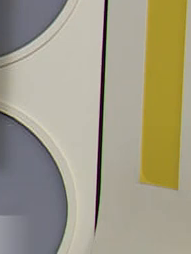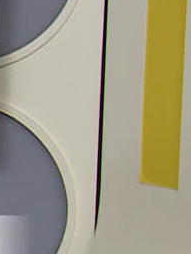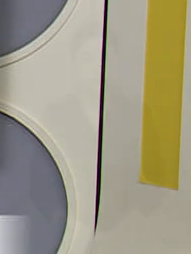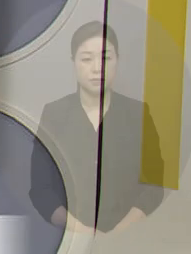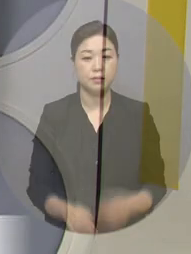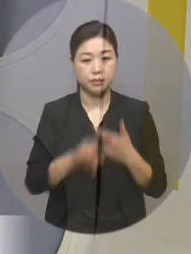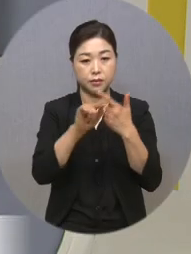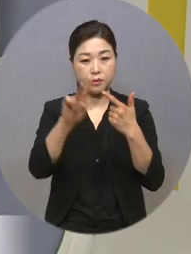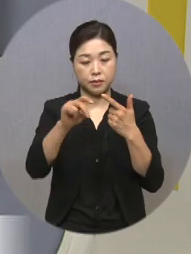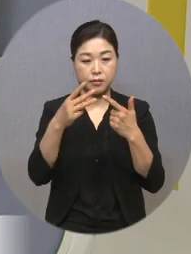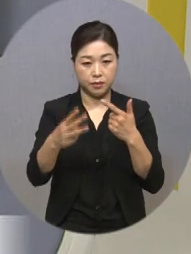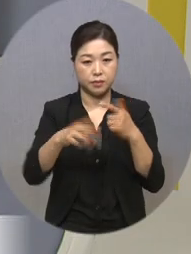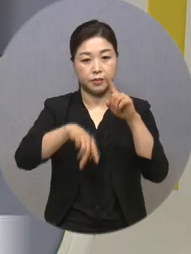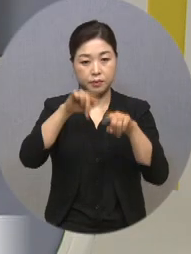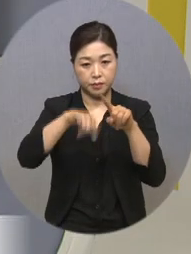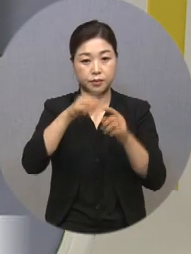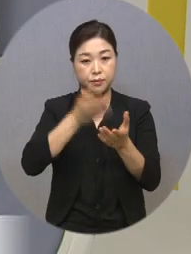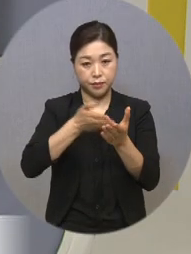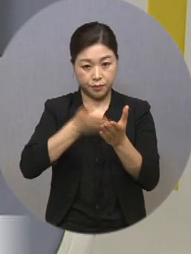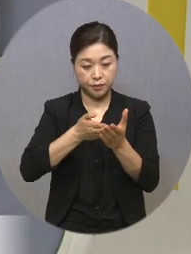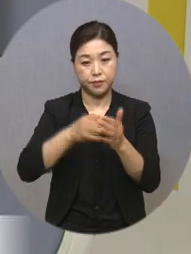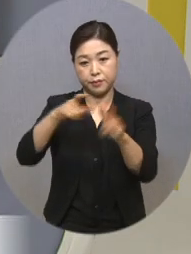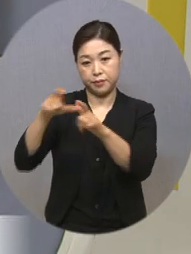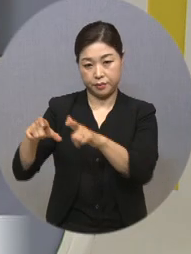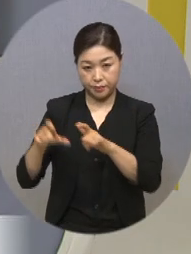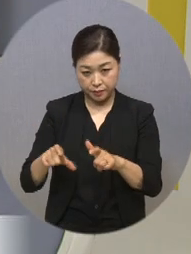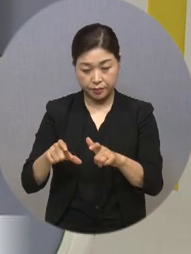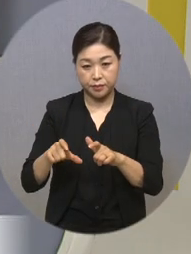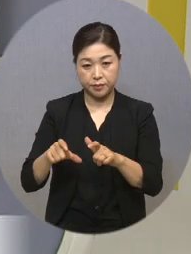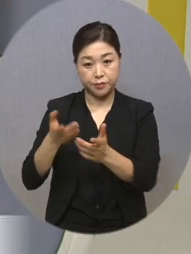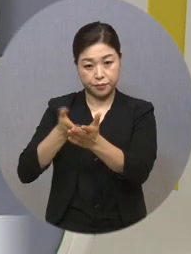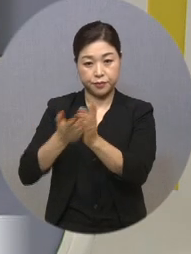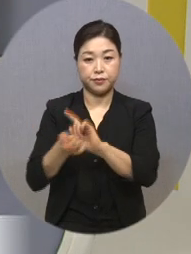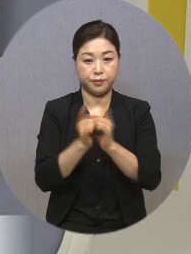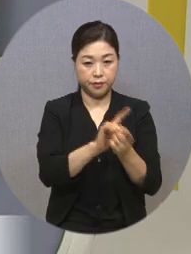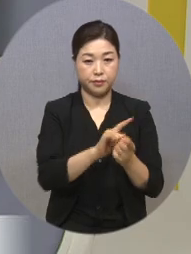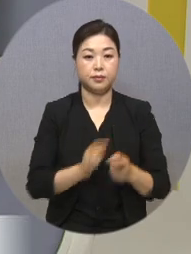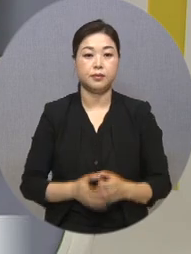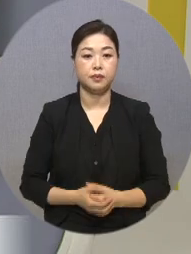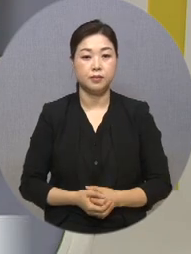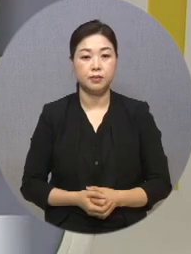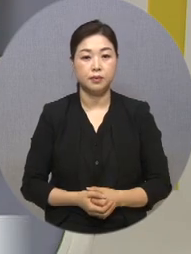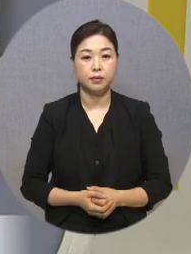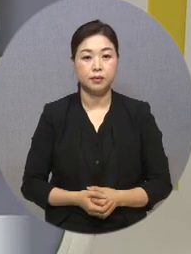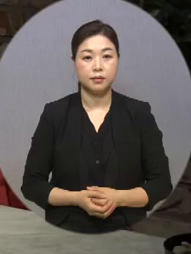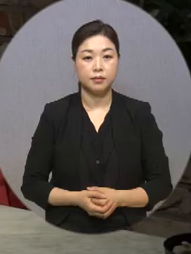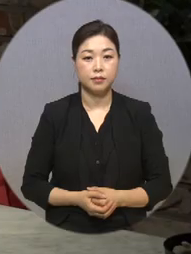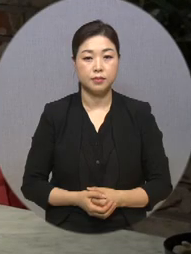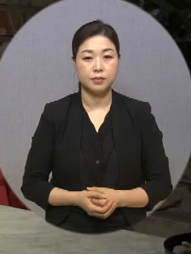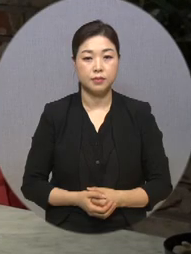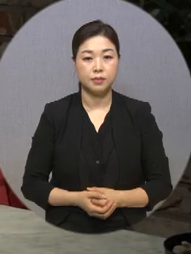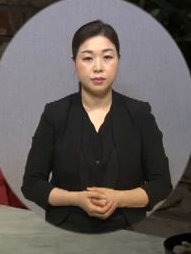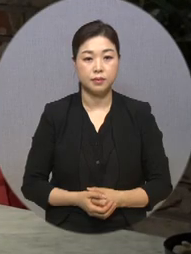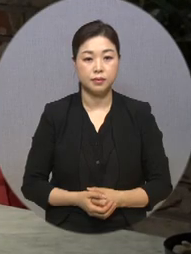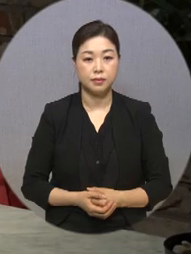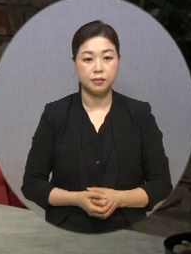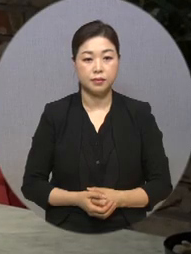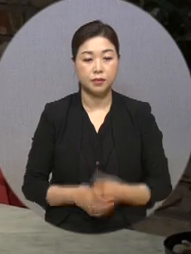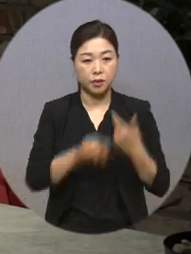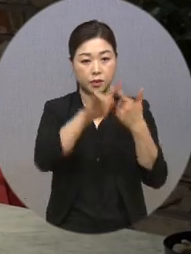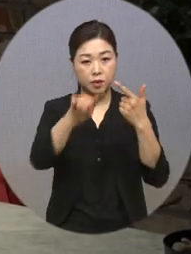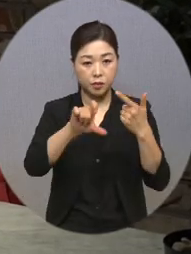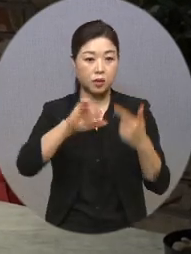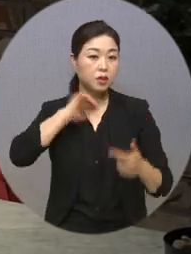6월 23일 목요일 만만한 뉴스는 지역 네트워크 소식으로 함께 합니다 지난 15일